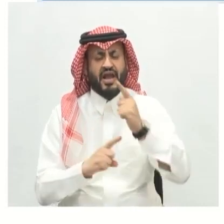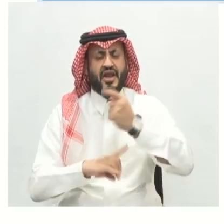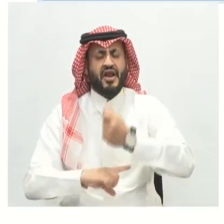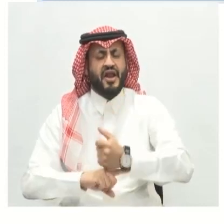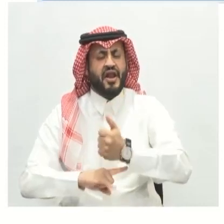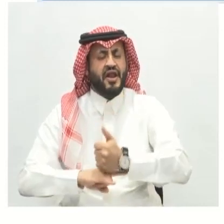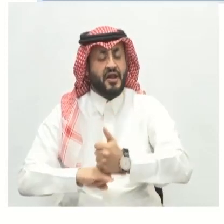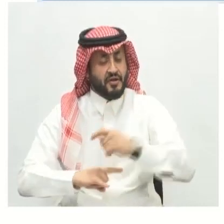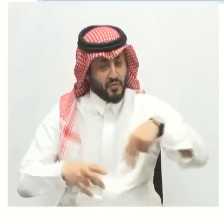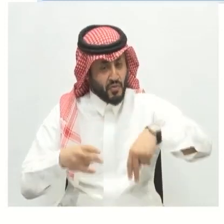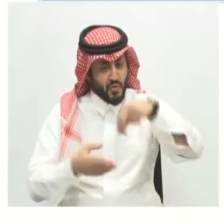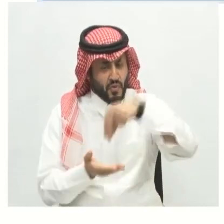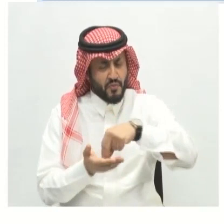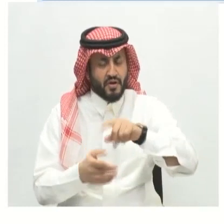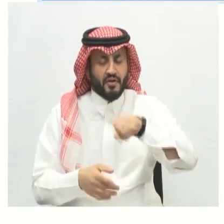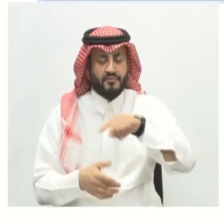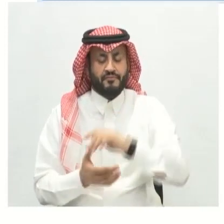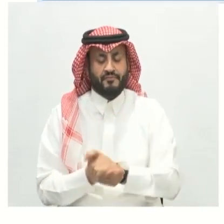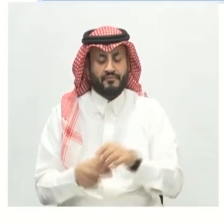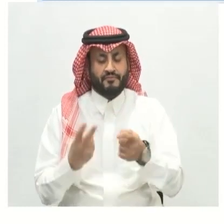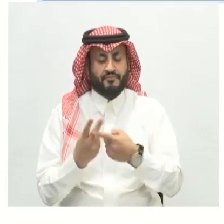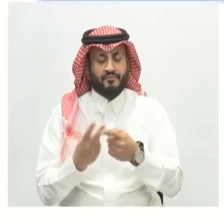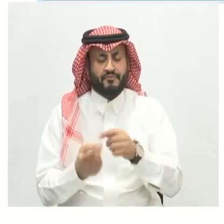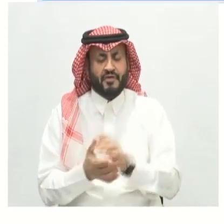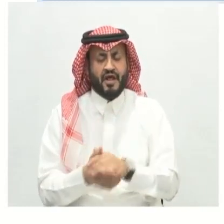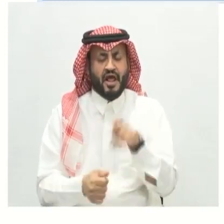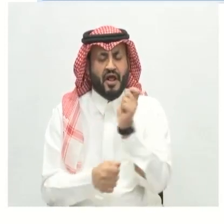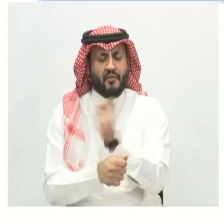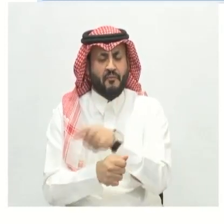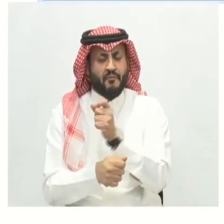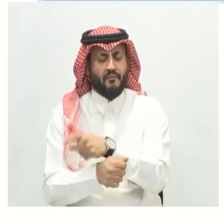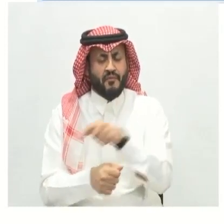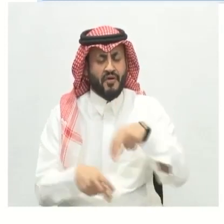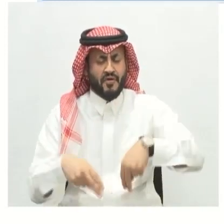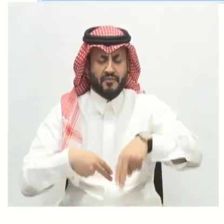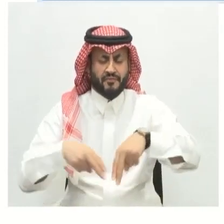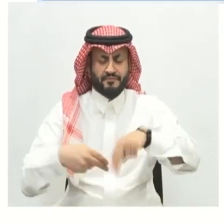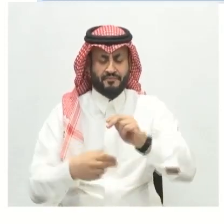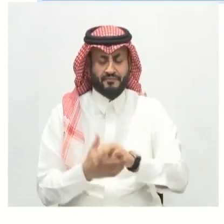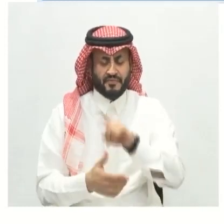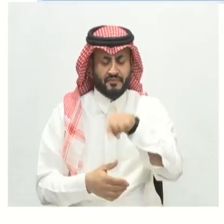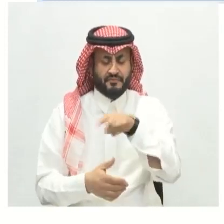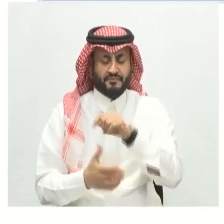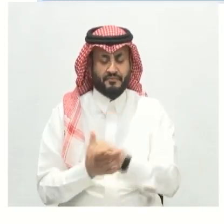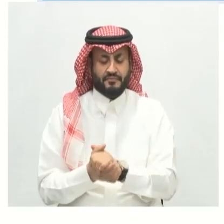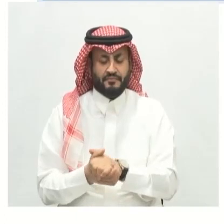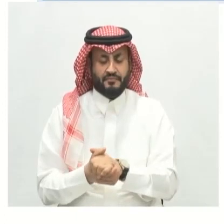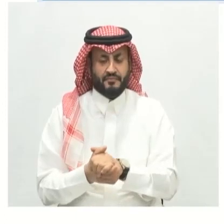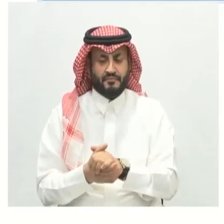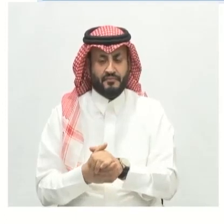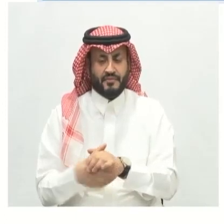الجلوس في الطريق ثانيا بارك الله فيكم عدم رمي النفايات في